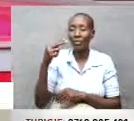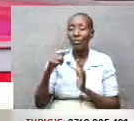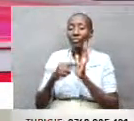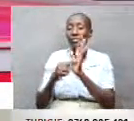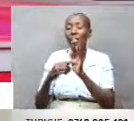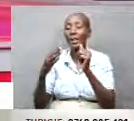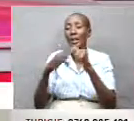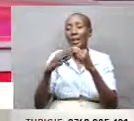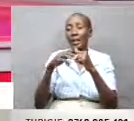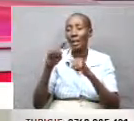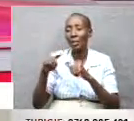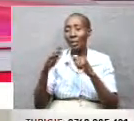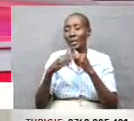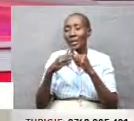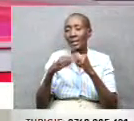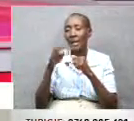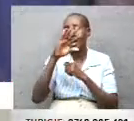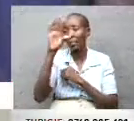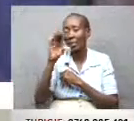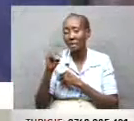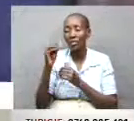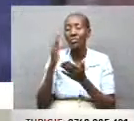99.9 ni mtoto wake asili.